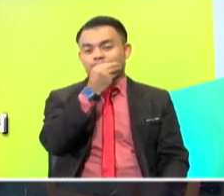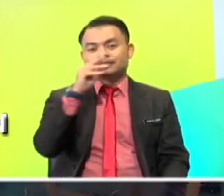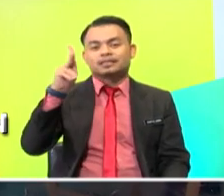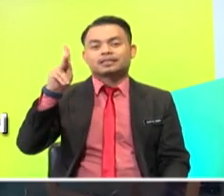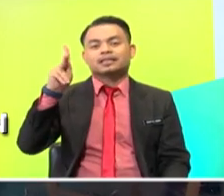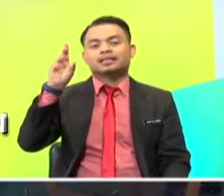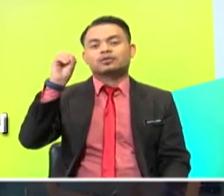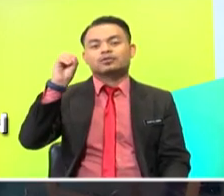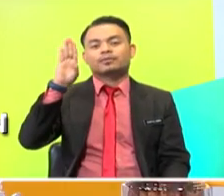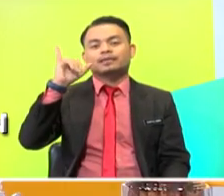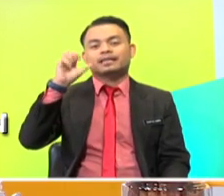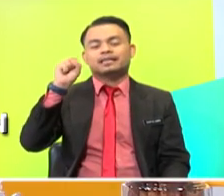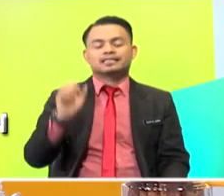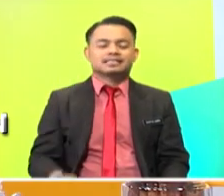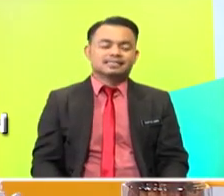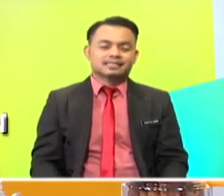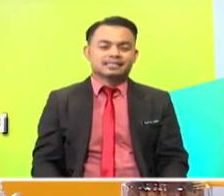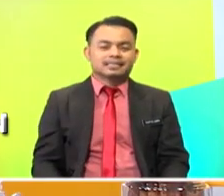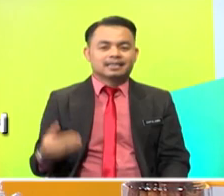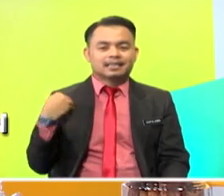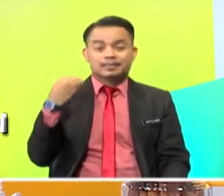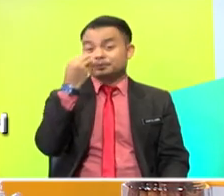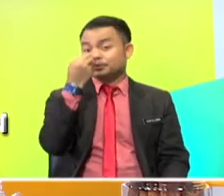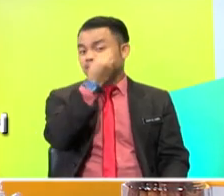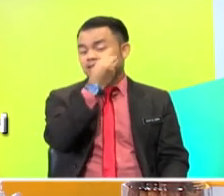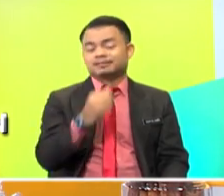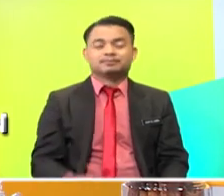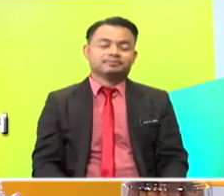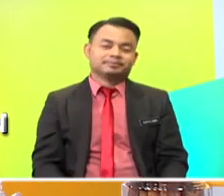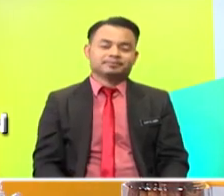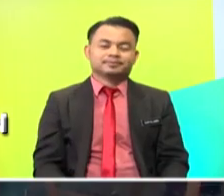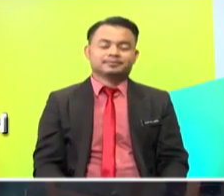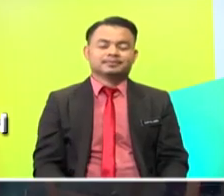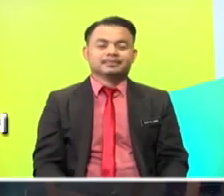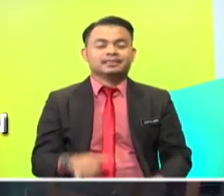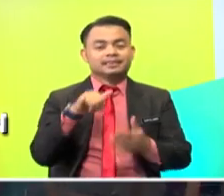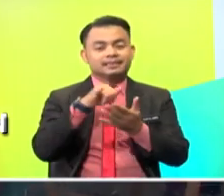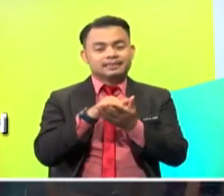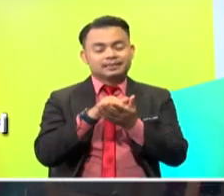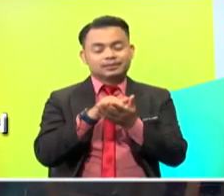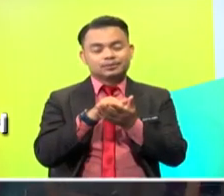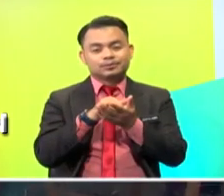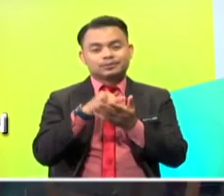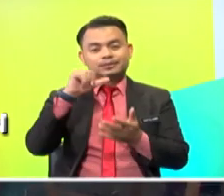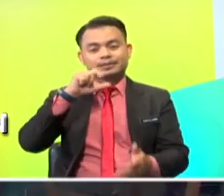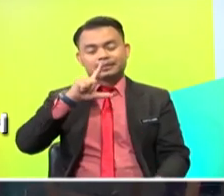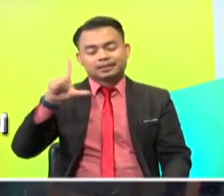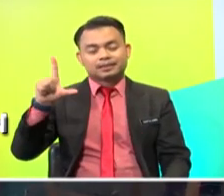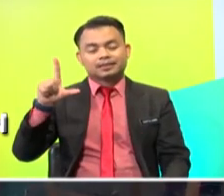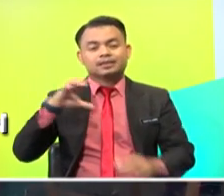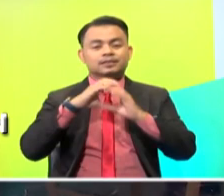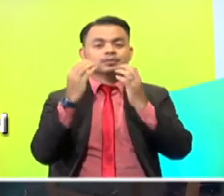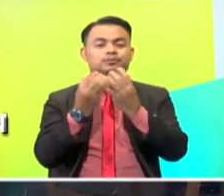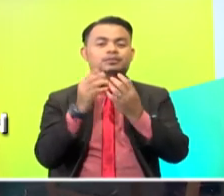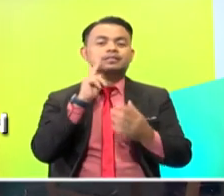Ku Bisa Gila aja bunga juga yang warna kuning tuh betul itu ialah kumpulan sayur-sayuran yang